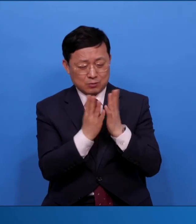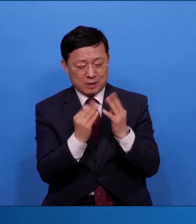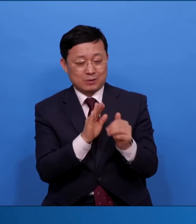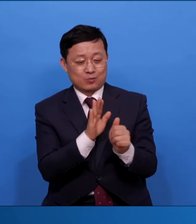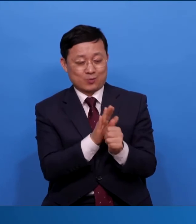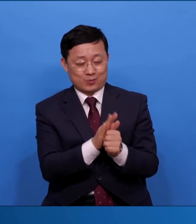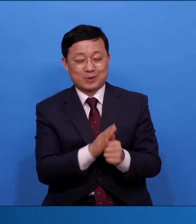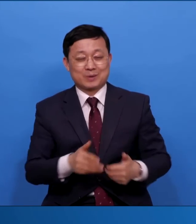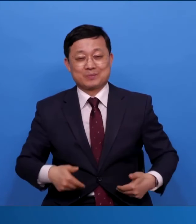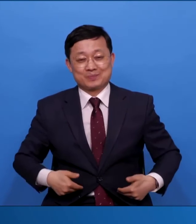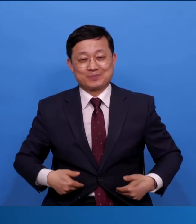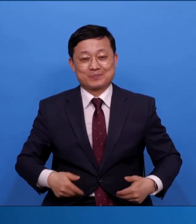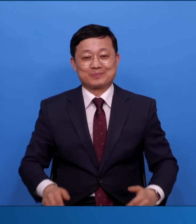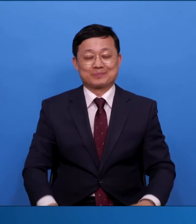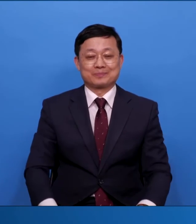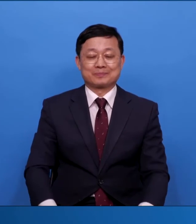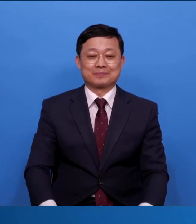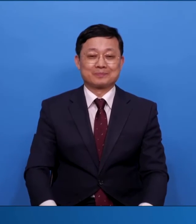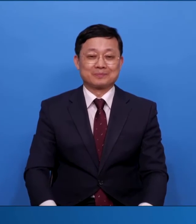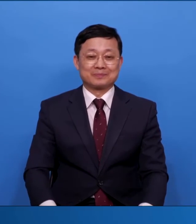됩니다.